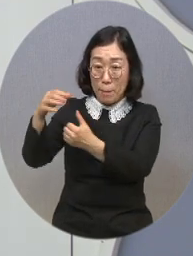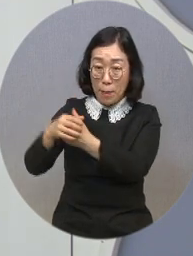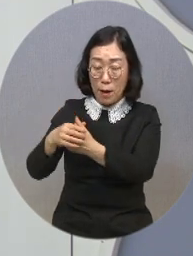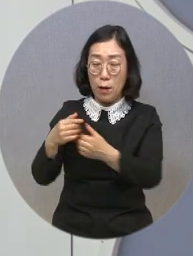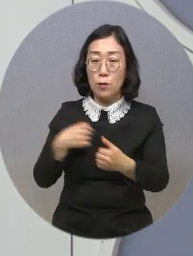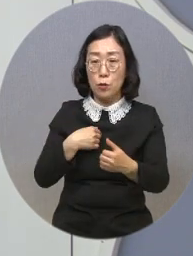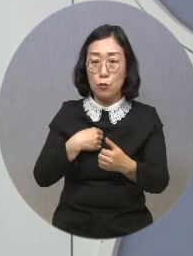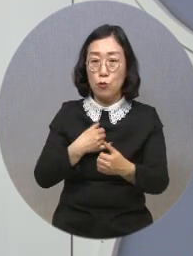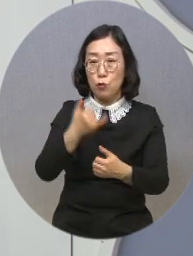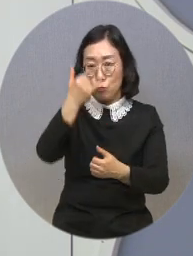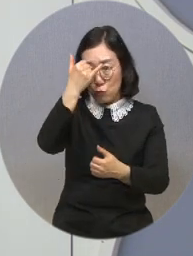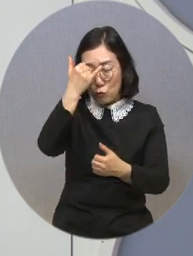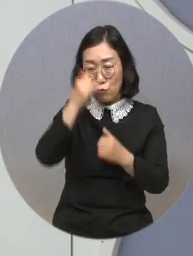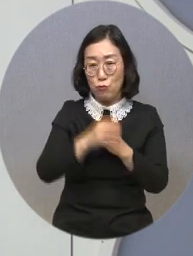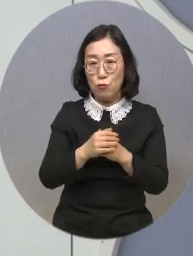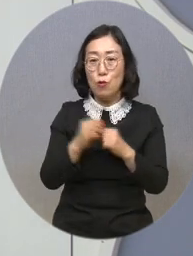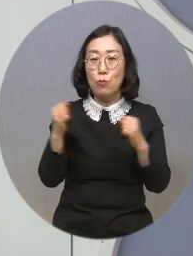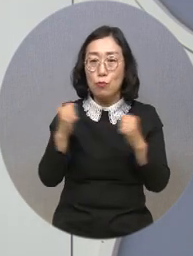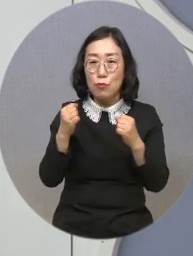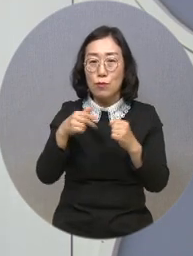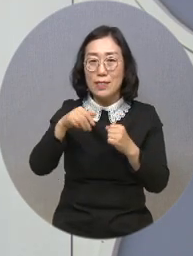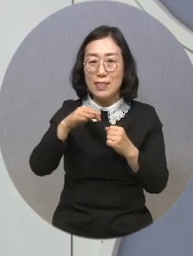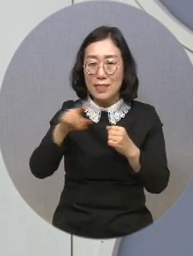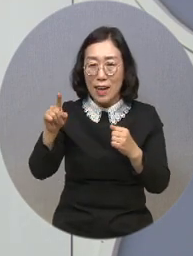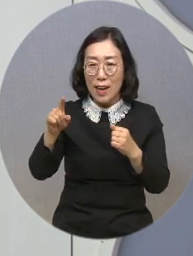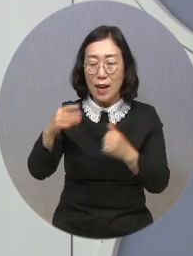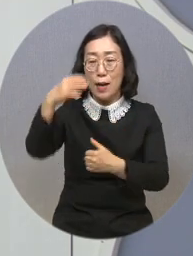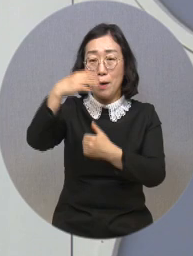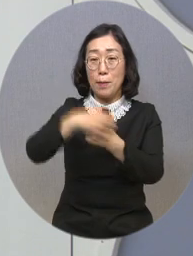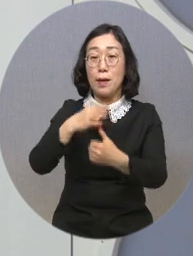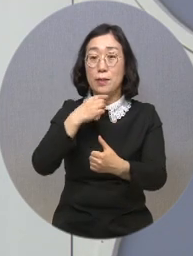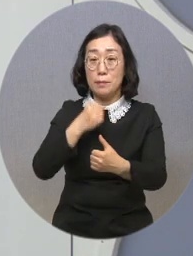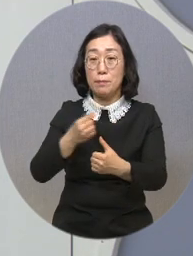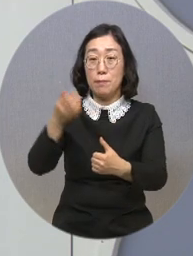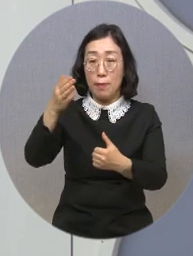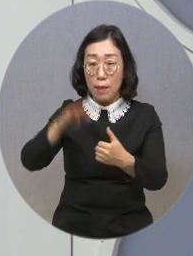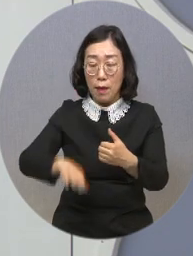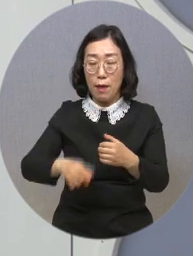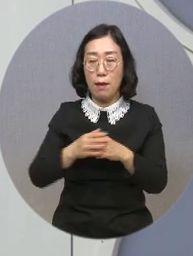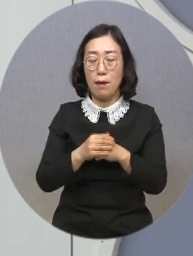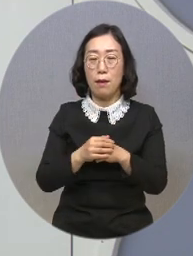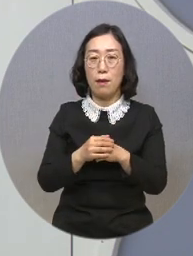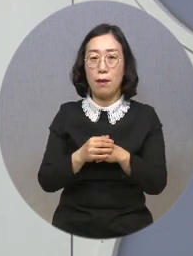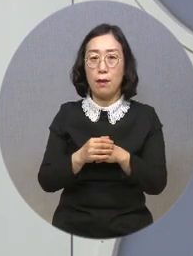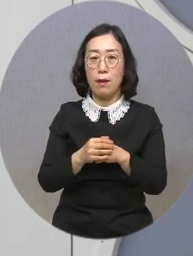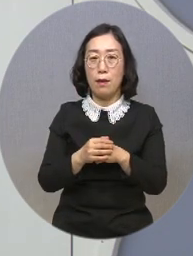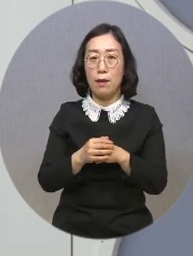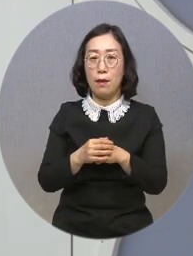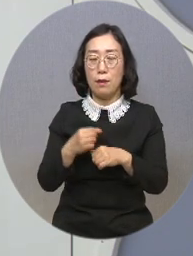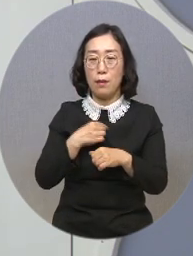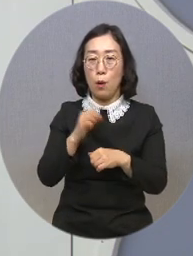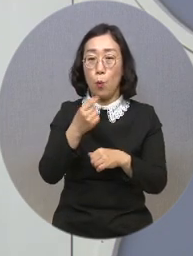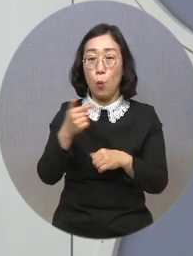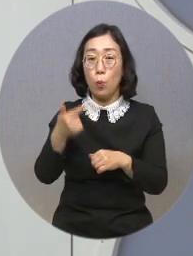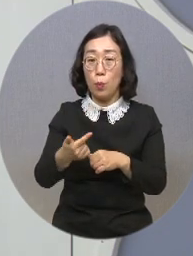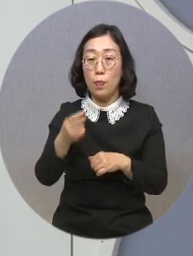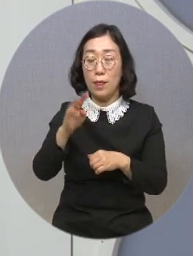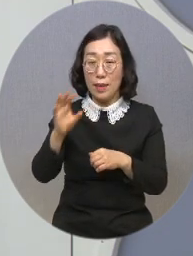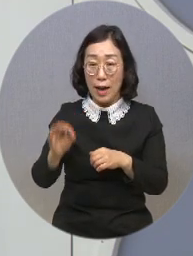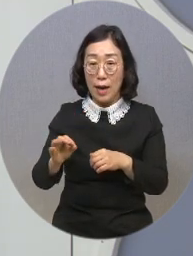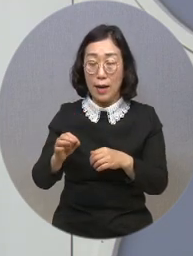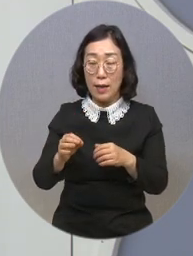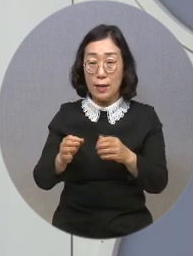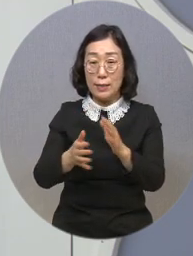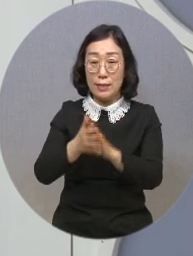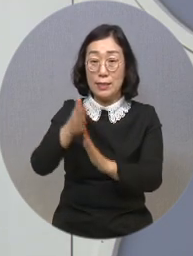이제 충북지사가 제 꿈이었는데 그렇지. 그런데 제가 이제 운양시장을